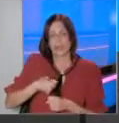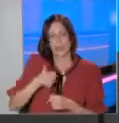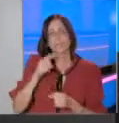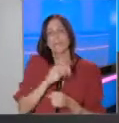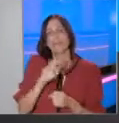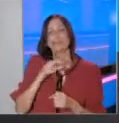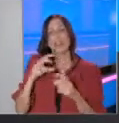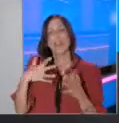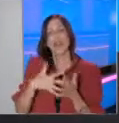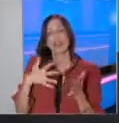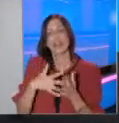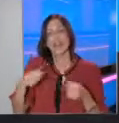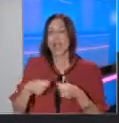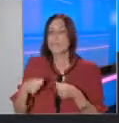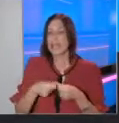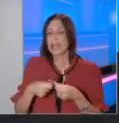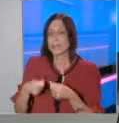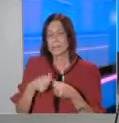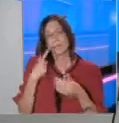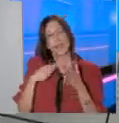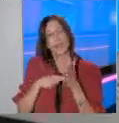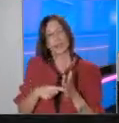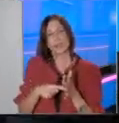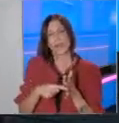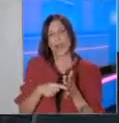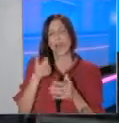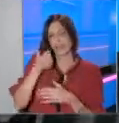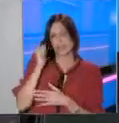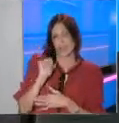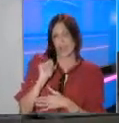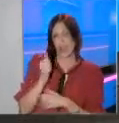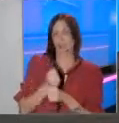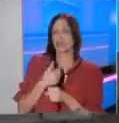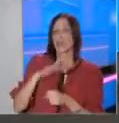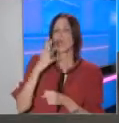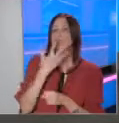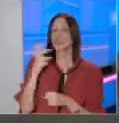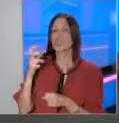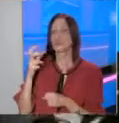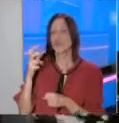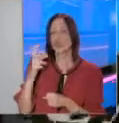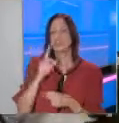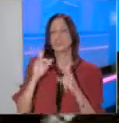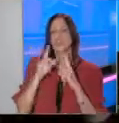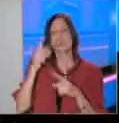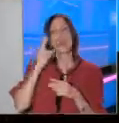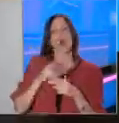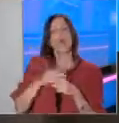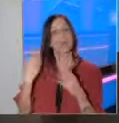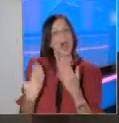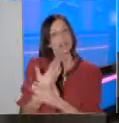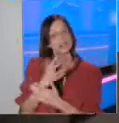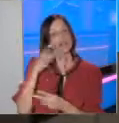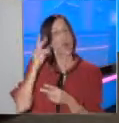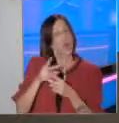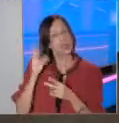בנושא של חקר המגעים, למשל, אתמול ביצענו מעל 300 שיחות לחולים חדשים, ולחולים שאנחנו מתקשרים